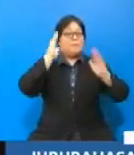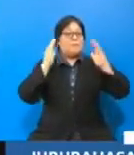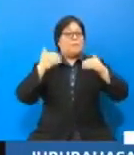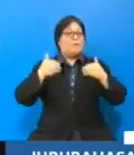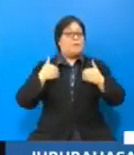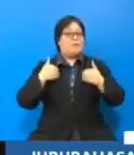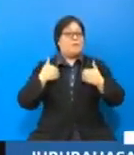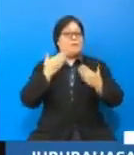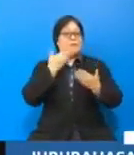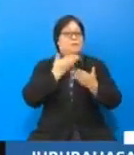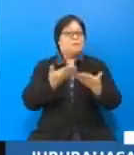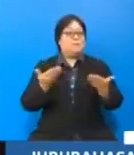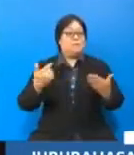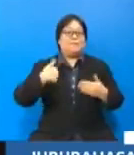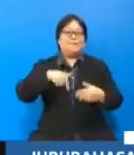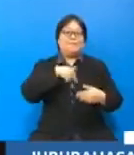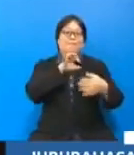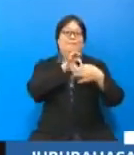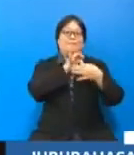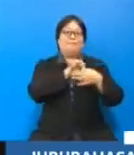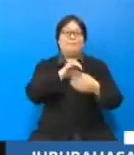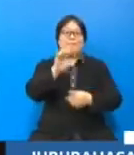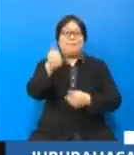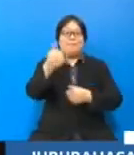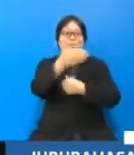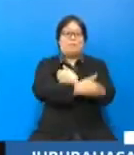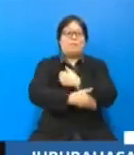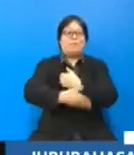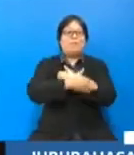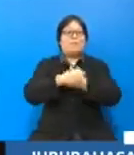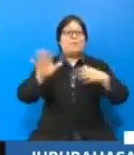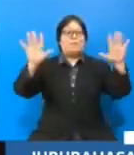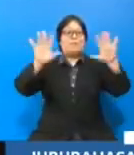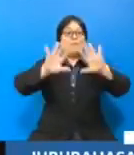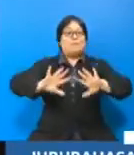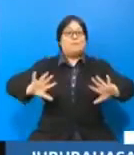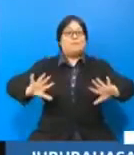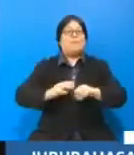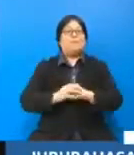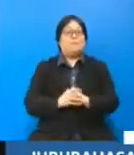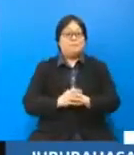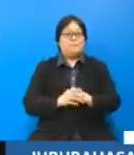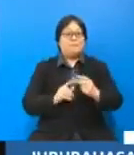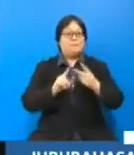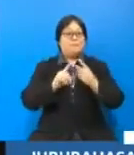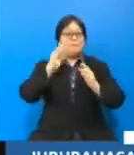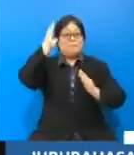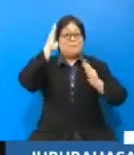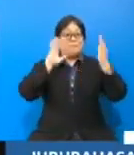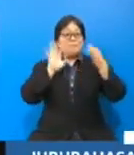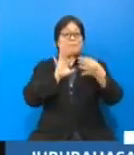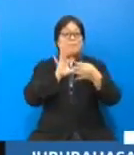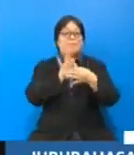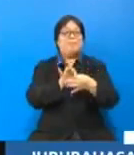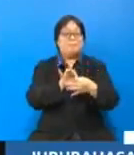kita ialah hubungan kita dengan 10 negara ASEAN, hubungan kita dalam